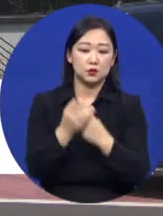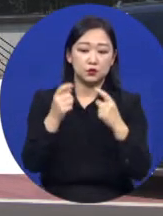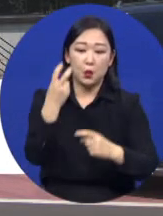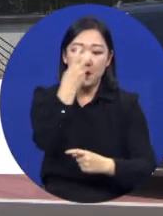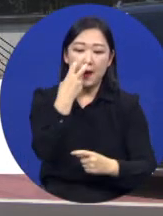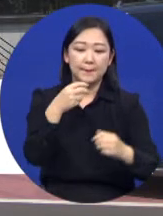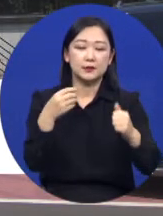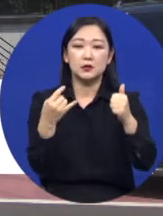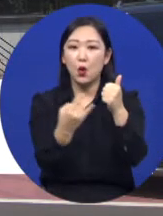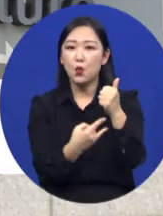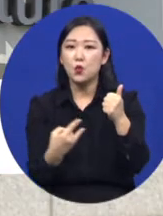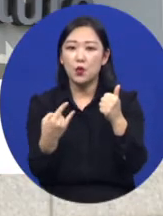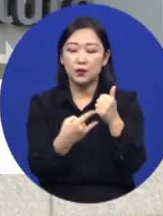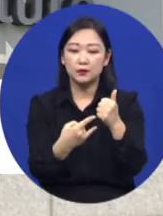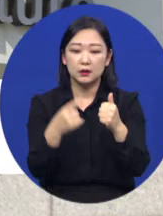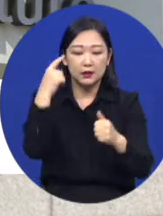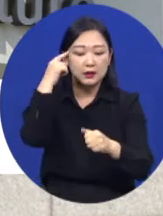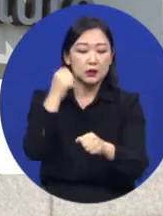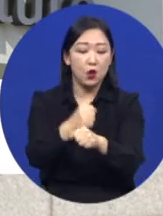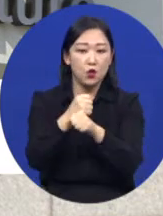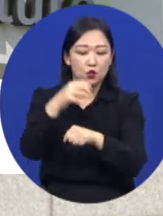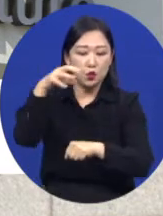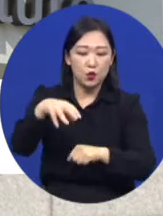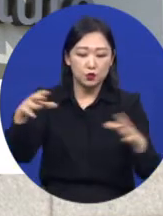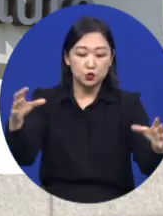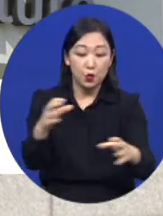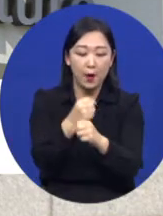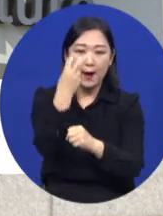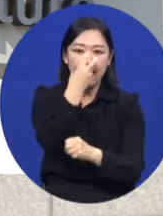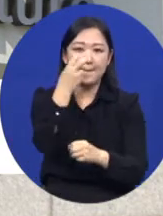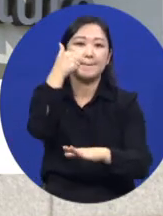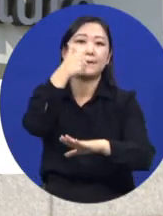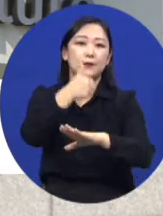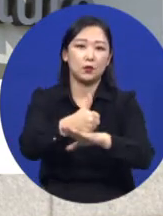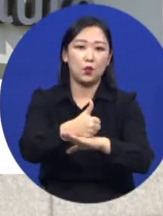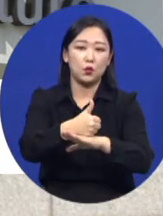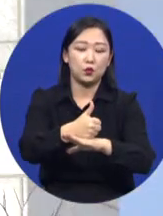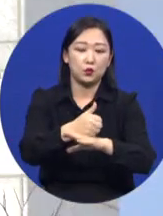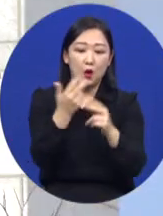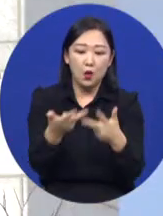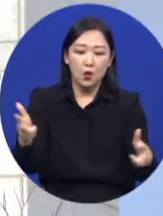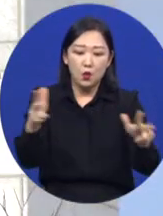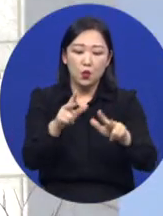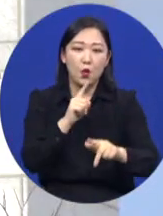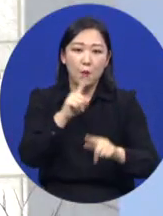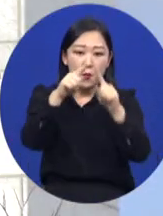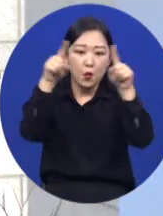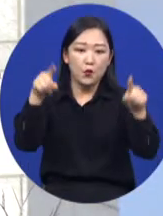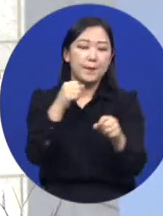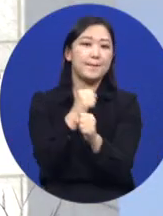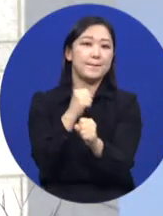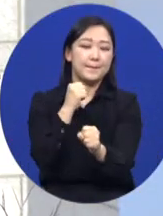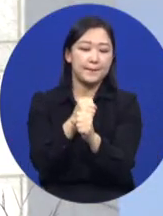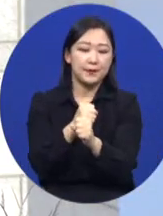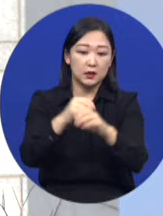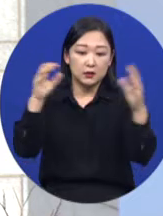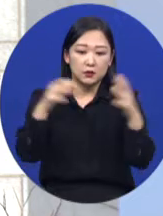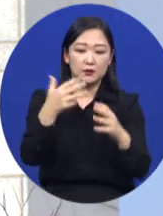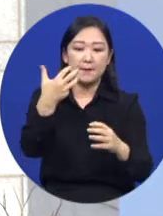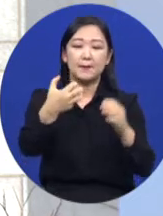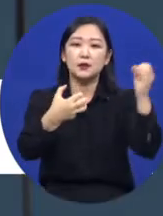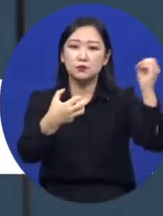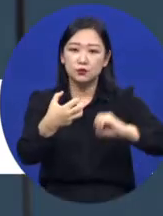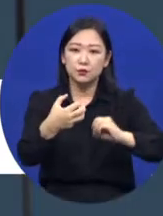감사위원회는 제주 연구원에 대한 종합감사 결과 국립공원 관련 보고서를 작성하며 전체 80%